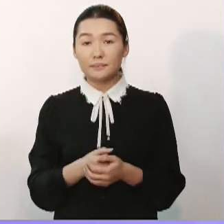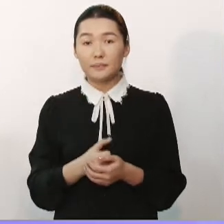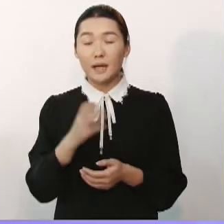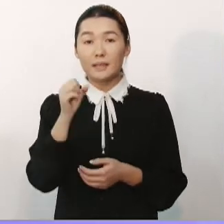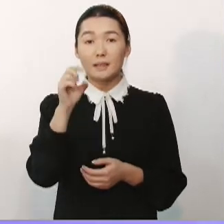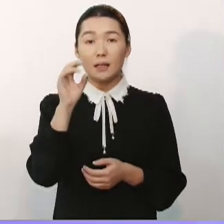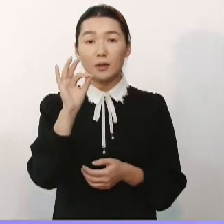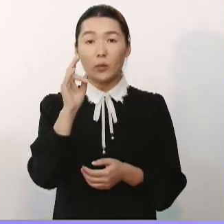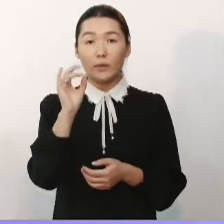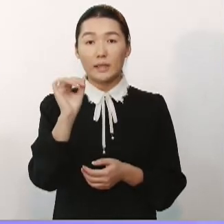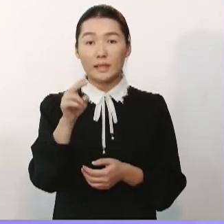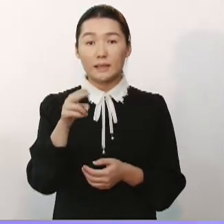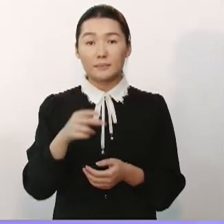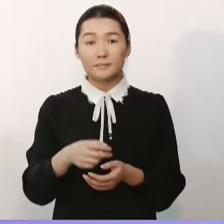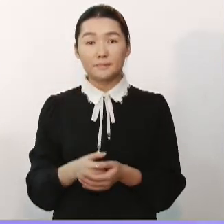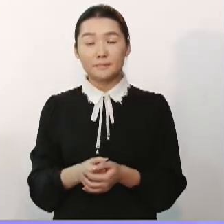садовник,